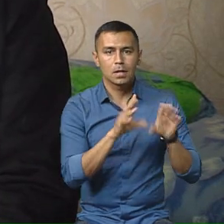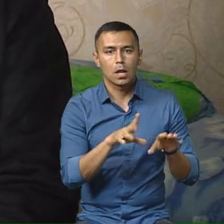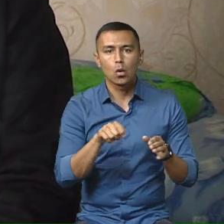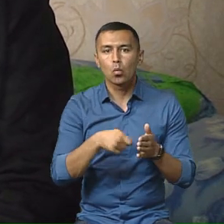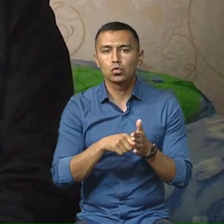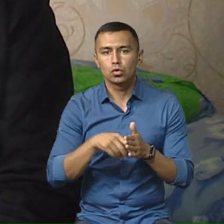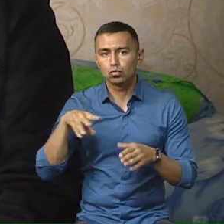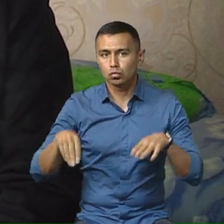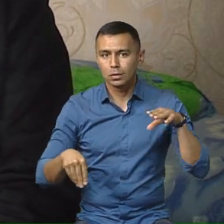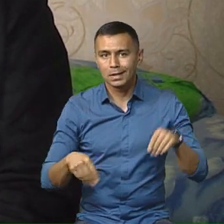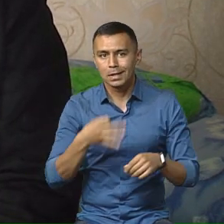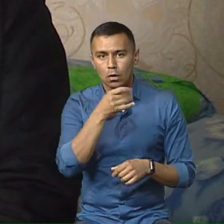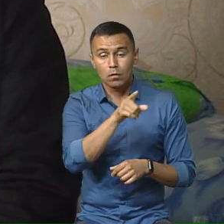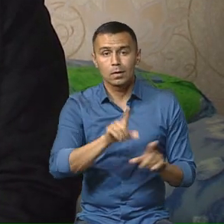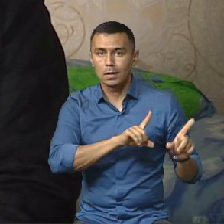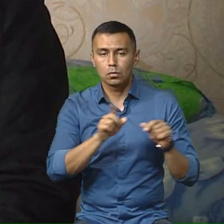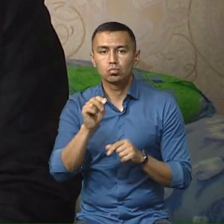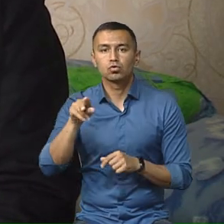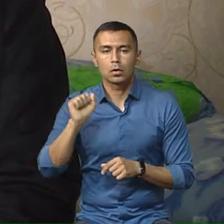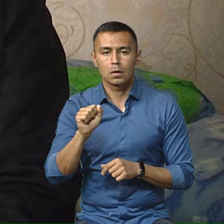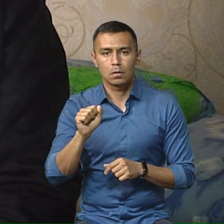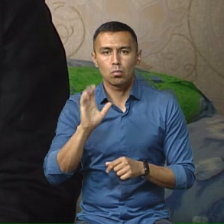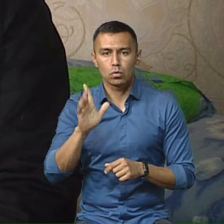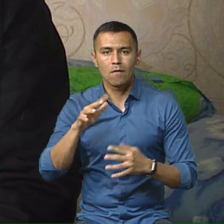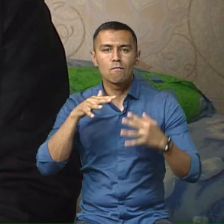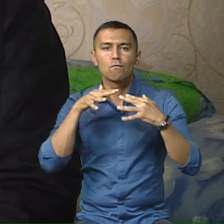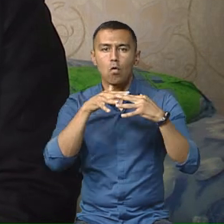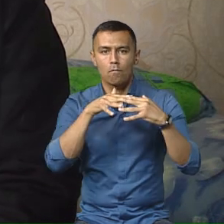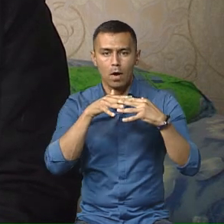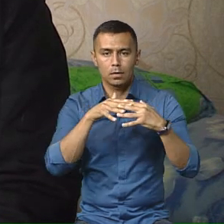сусідки і сказали, що вони їдуть в Бучу воювати